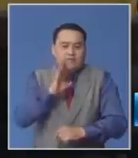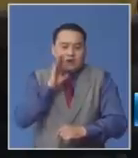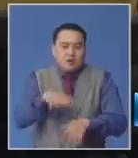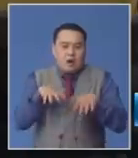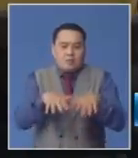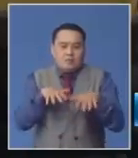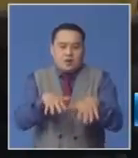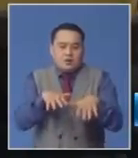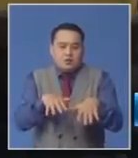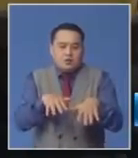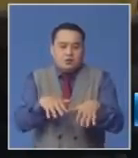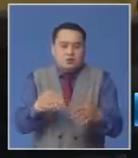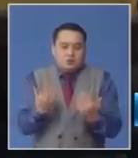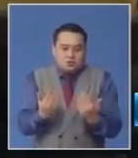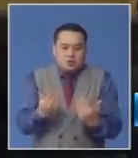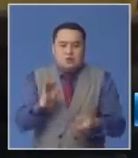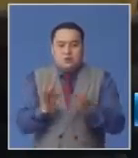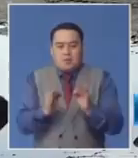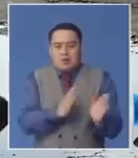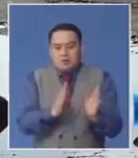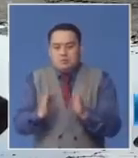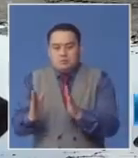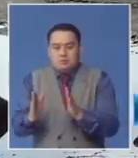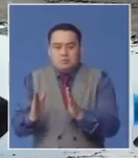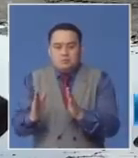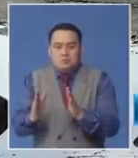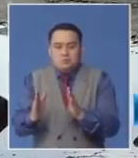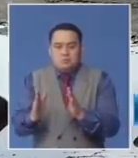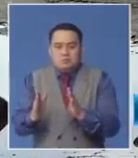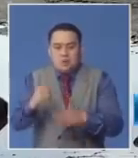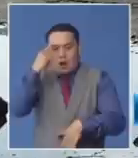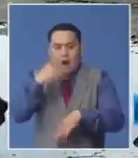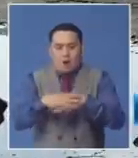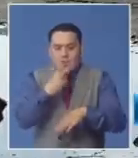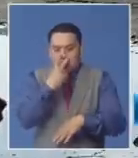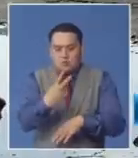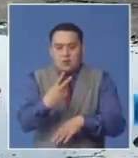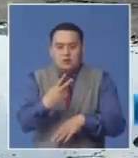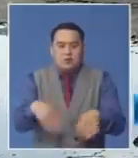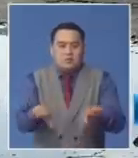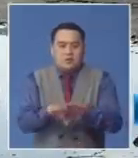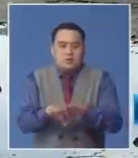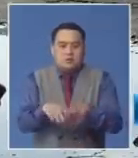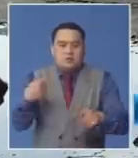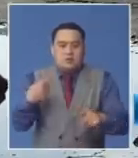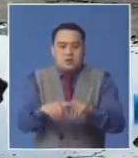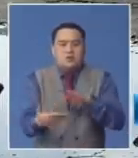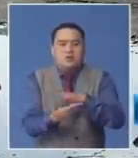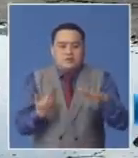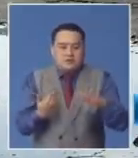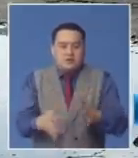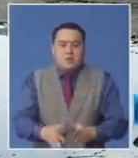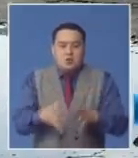но сейчас нормально стабилизировалась мочи он таким по жизни смотрел потом технику вызволила